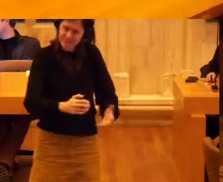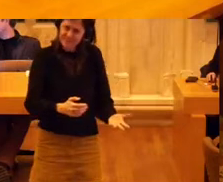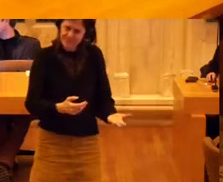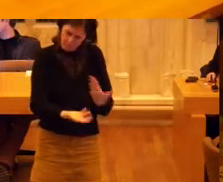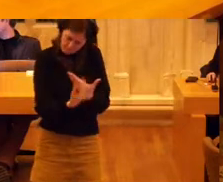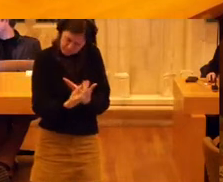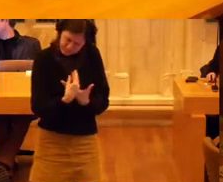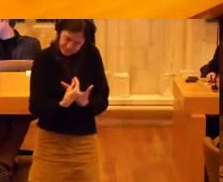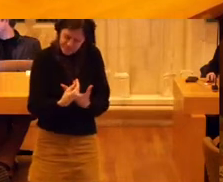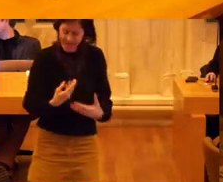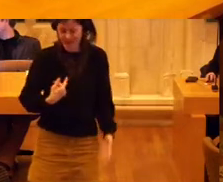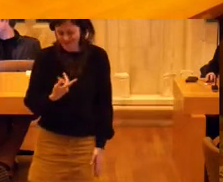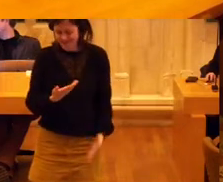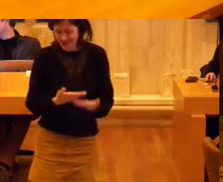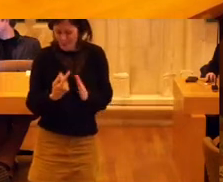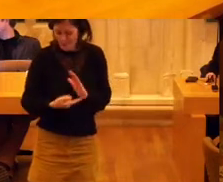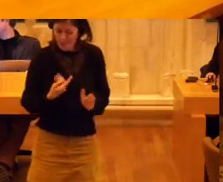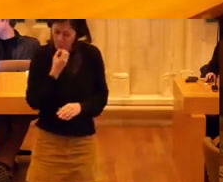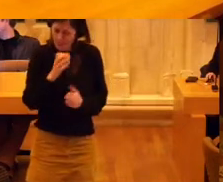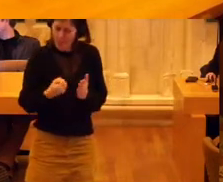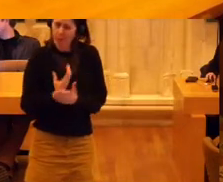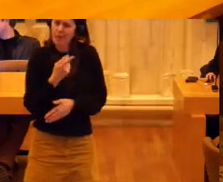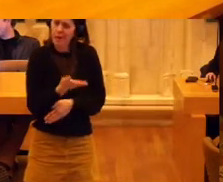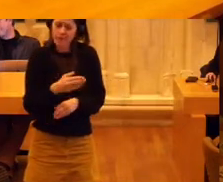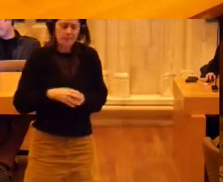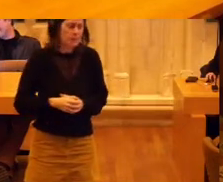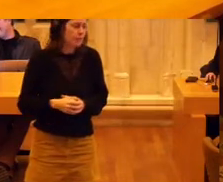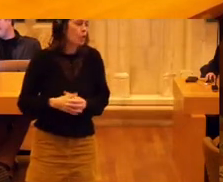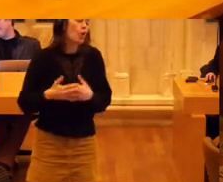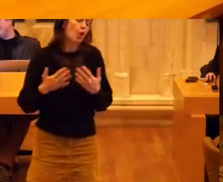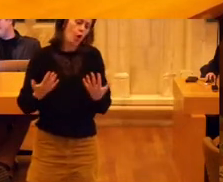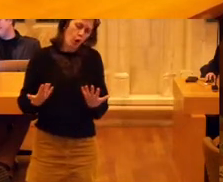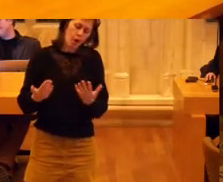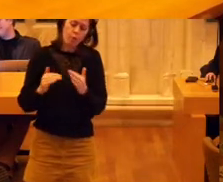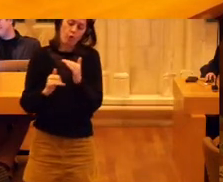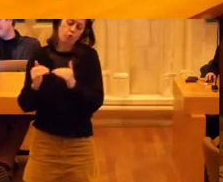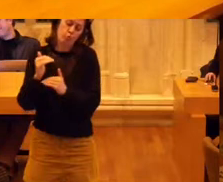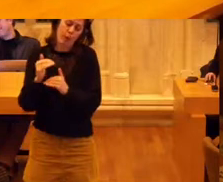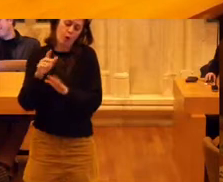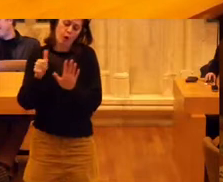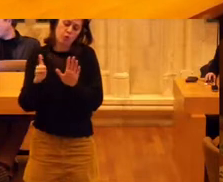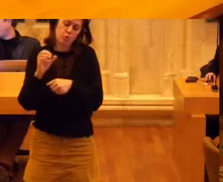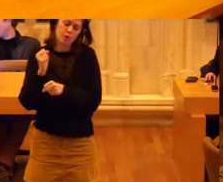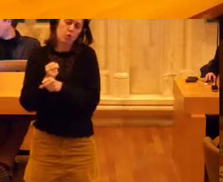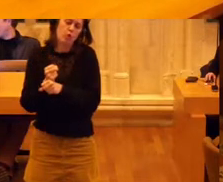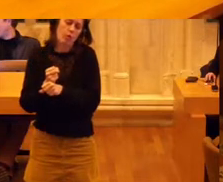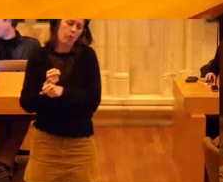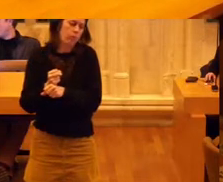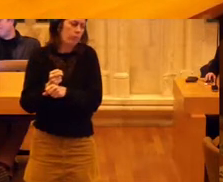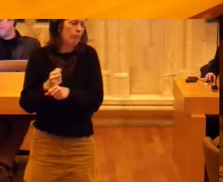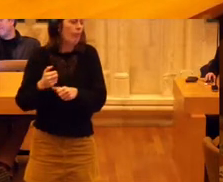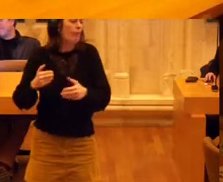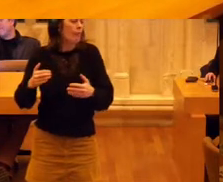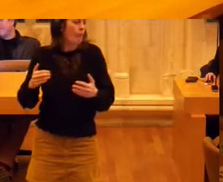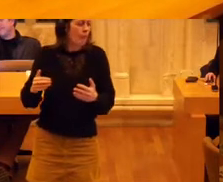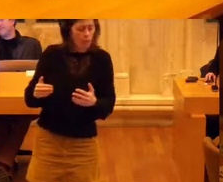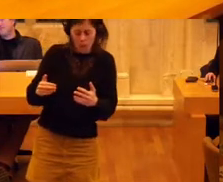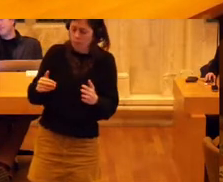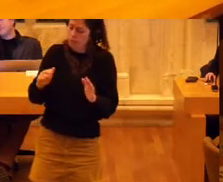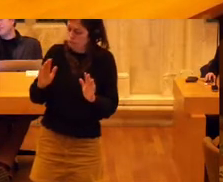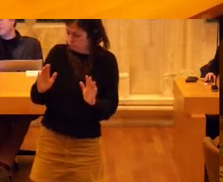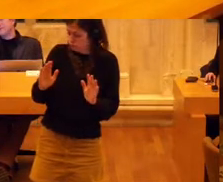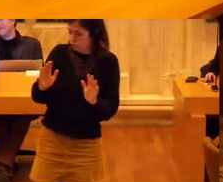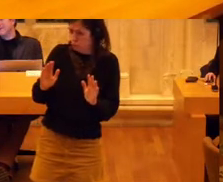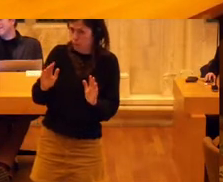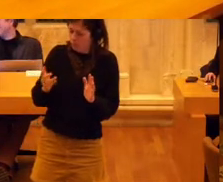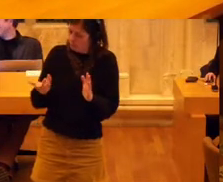nouvelles de ce renouvellement. Et puis, une part conséquente de plus de 60 ans, qui sont quand même, et il faut leur reconnaître